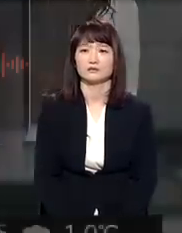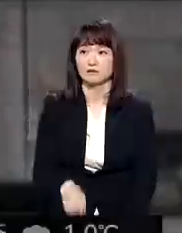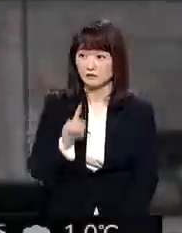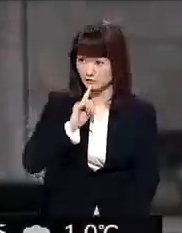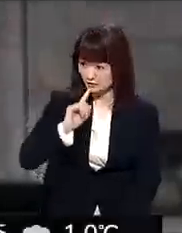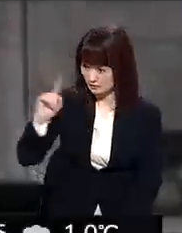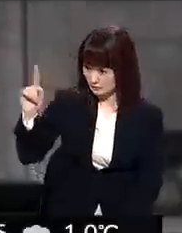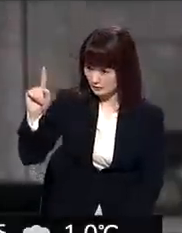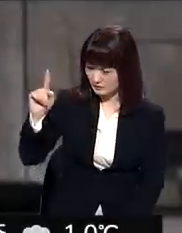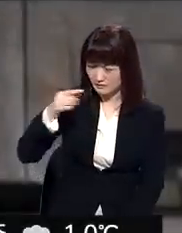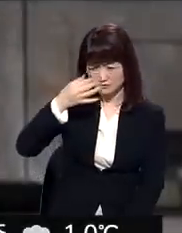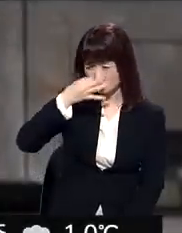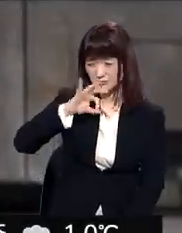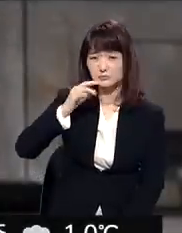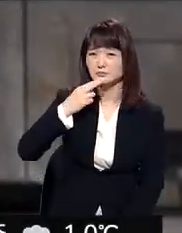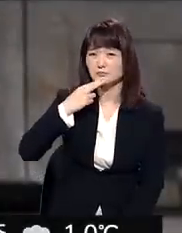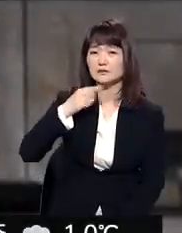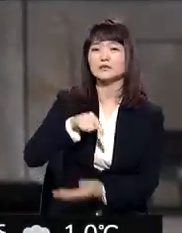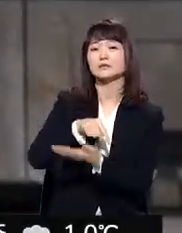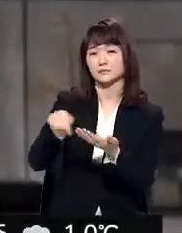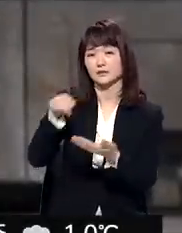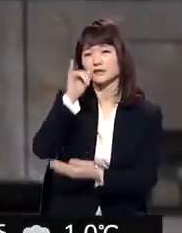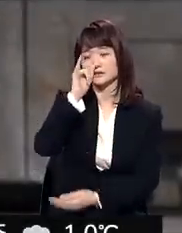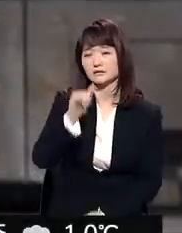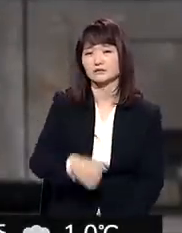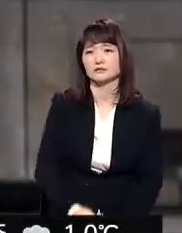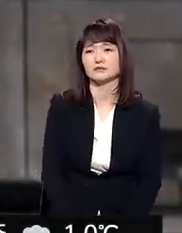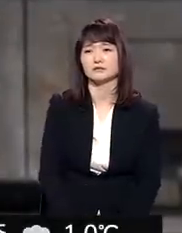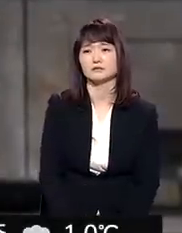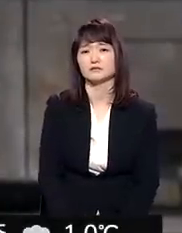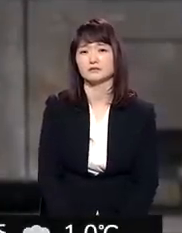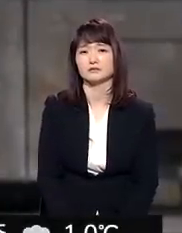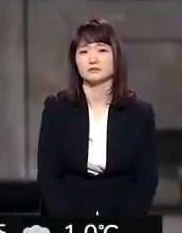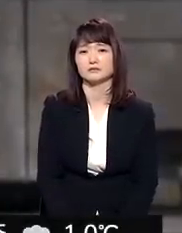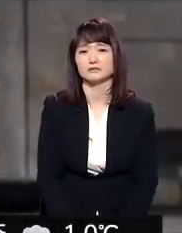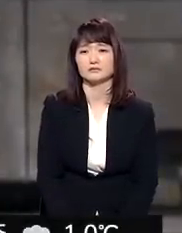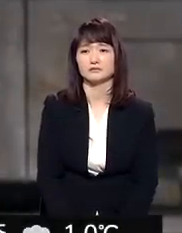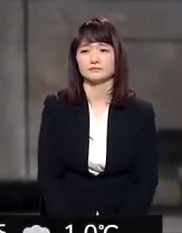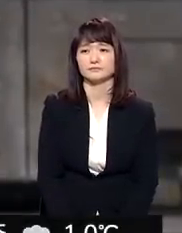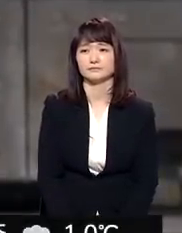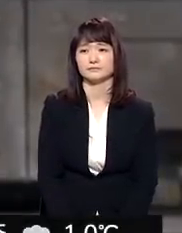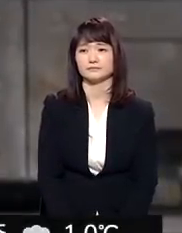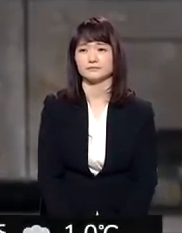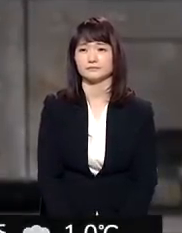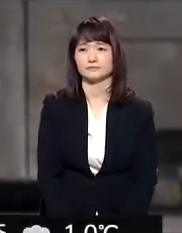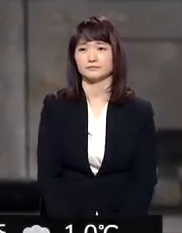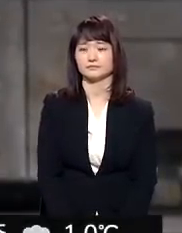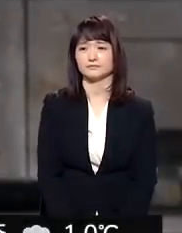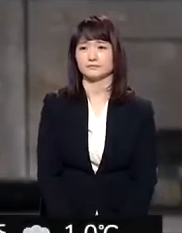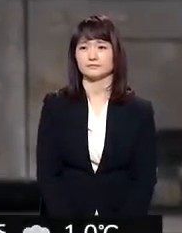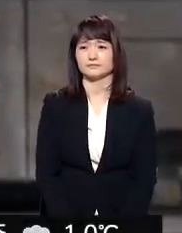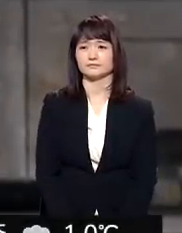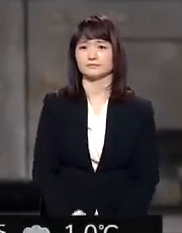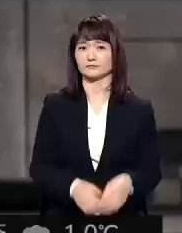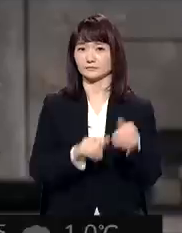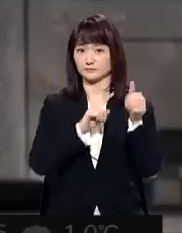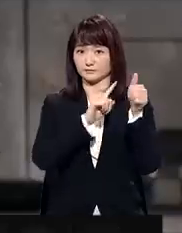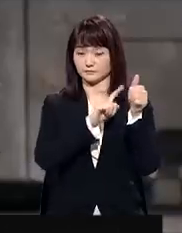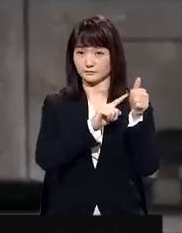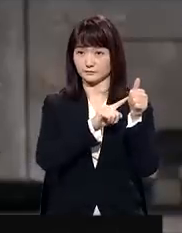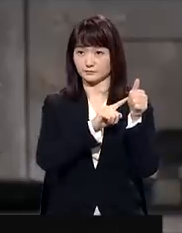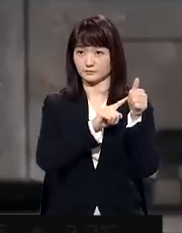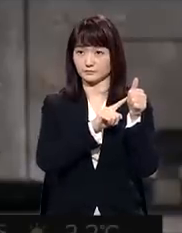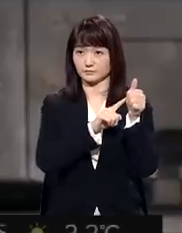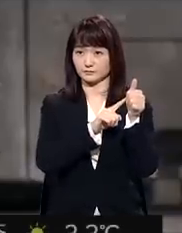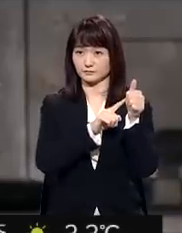그게 큰 효과가 없고 오히려 피해 볼 수 있다는 생각을 했던 거예요 어쨌든 그렇게 됐는데 그 당시에이 피고인이 그 아까 말한